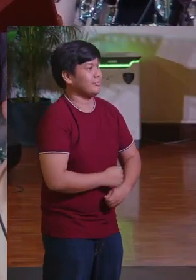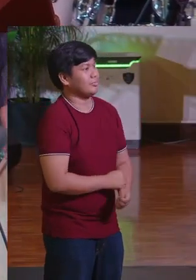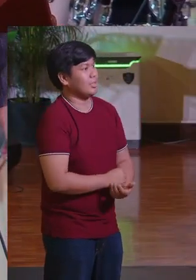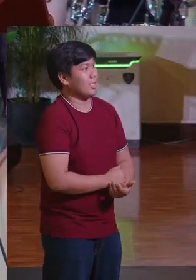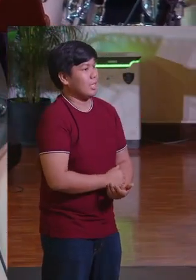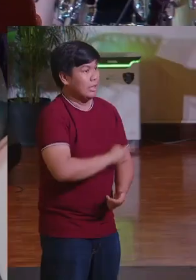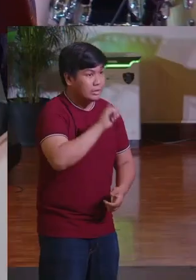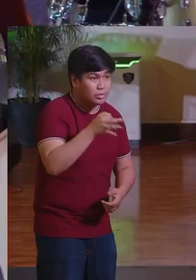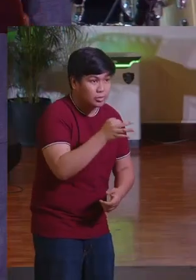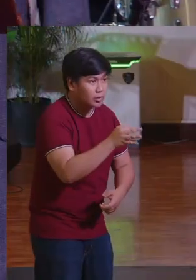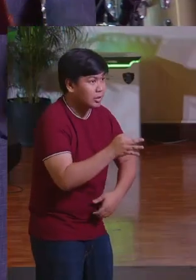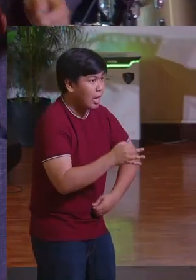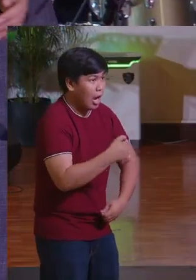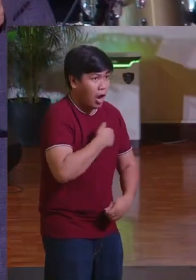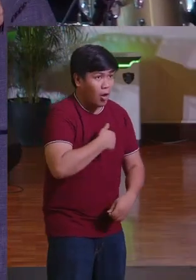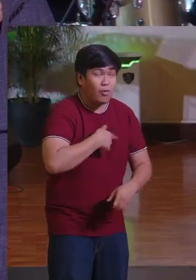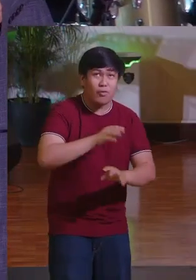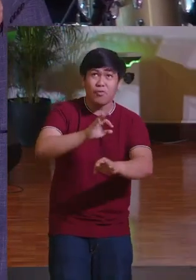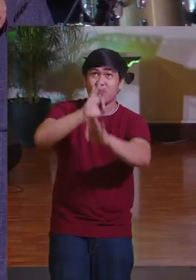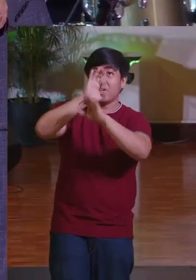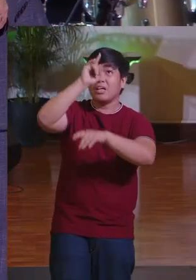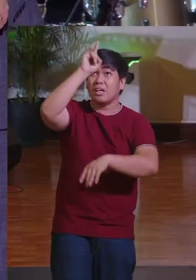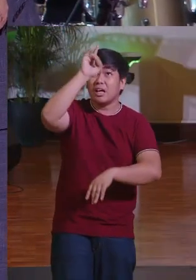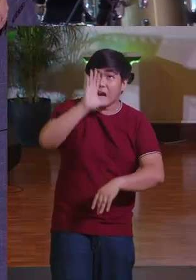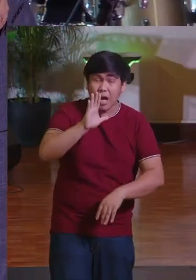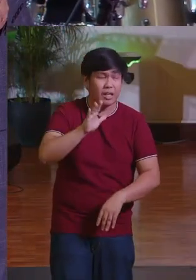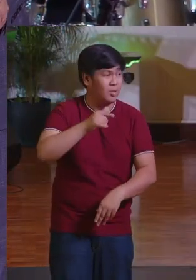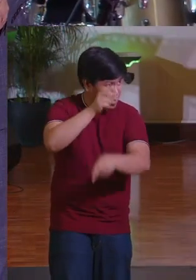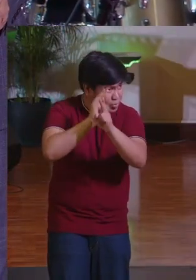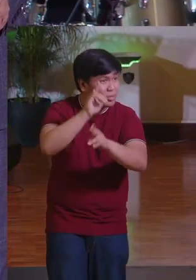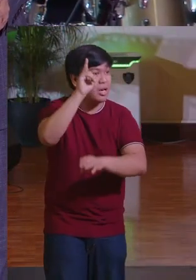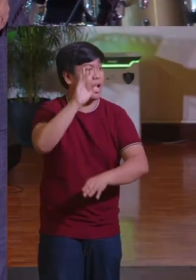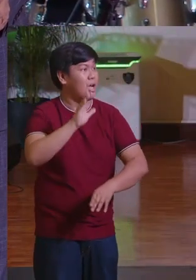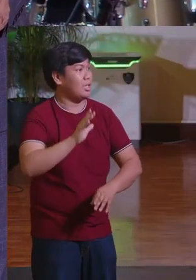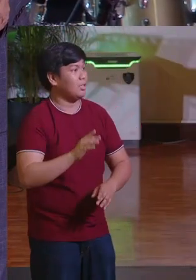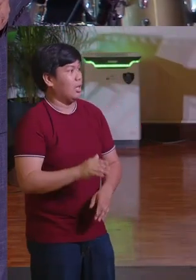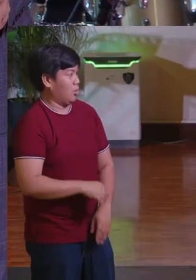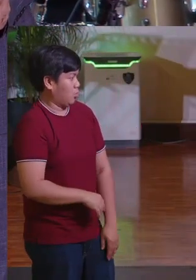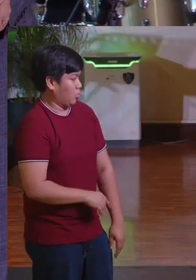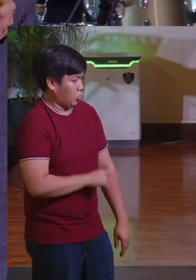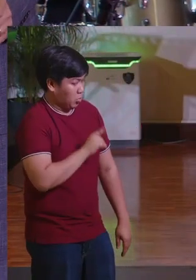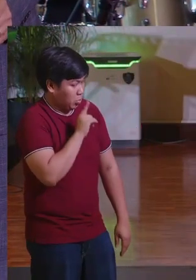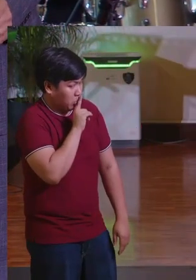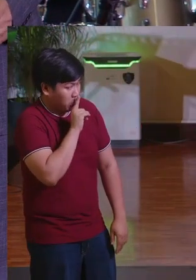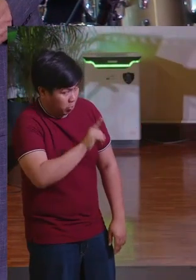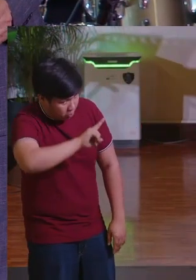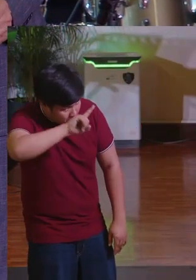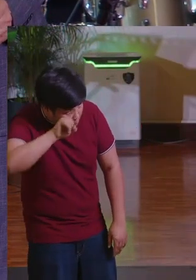I fear the God of heaven, the sea and dry land. Oh, talaga ba?